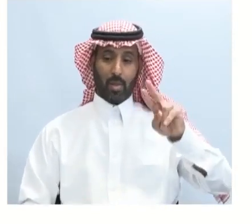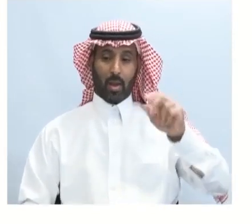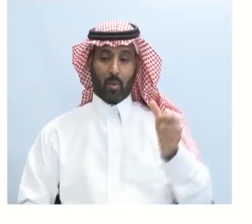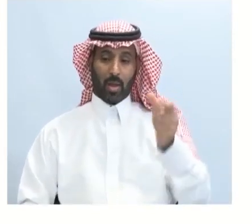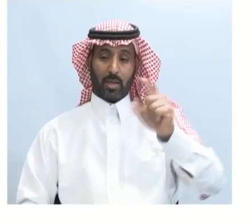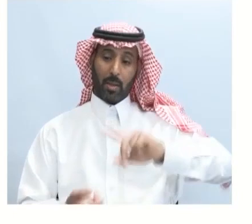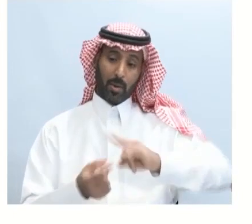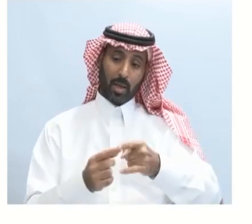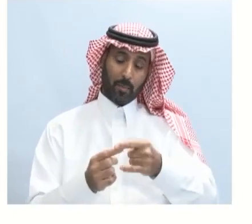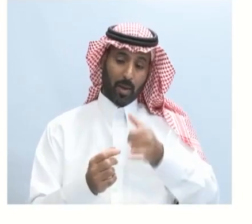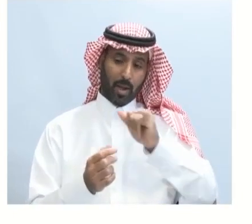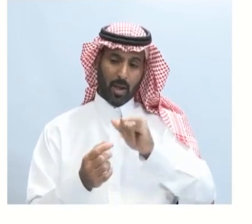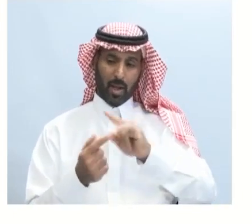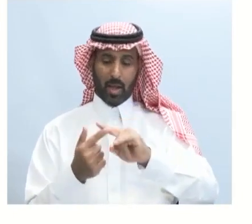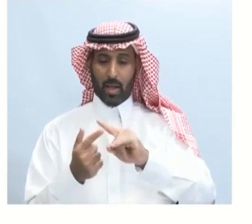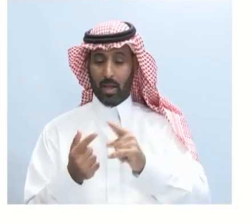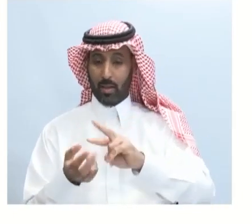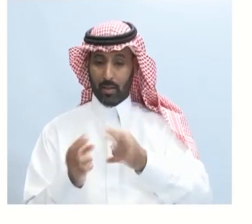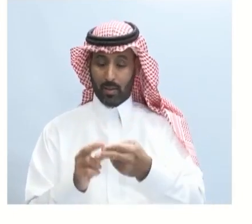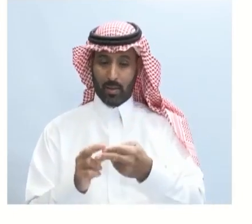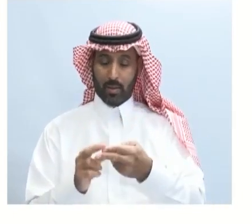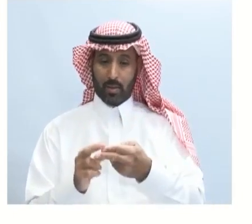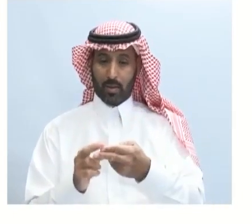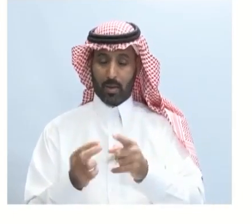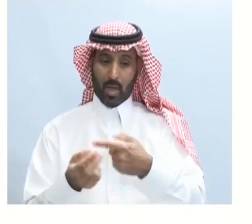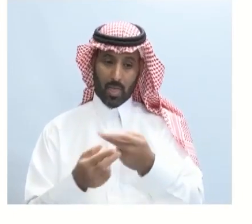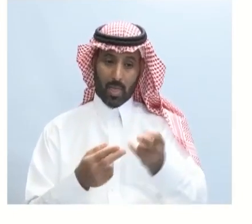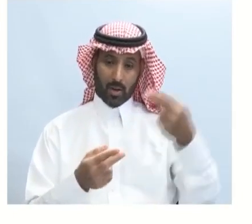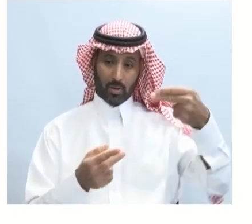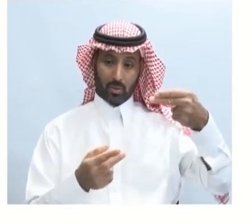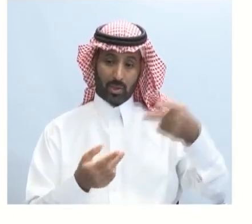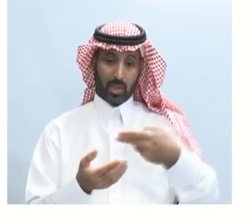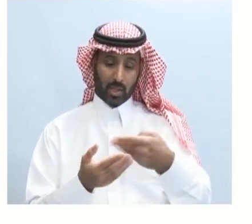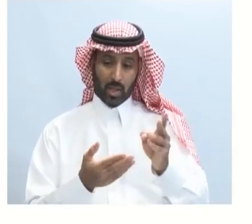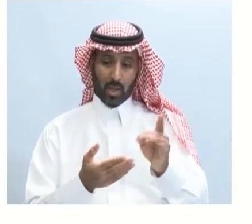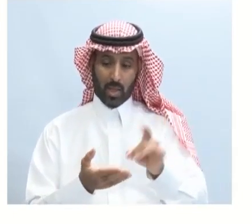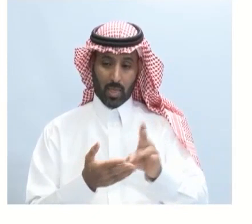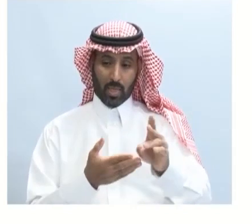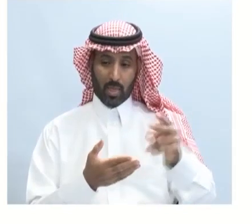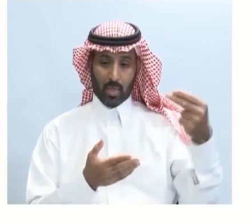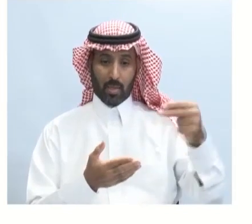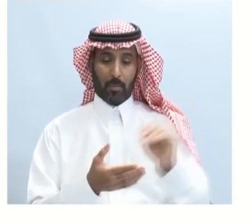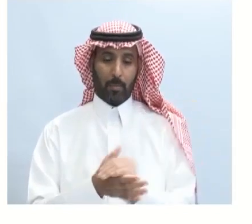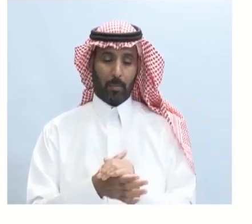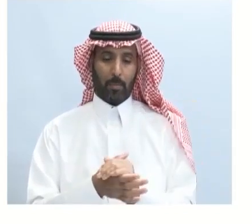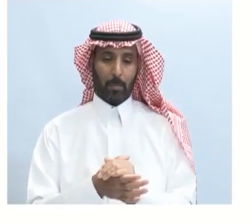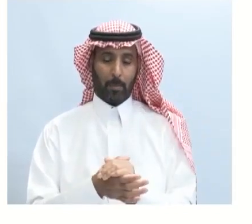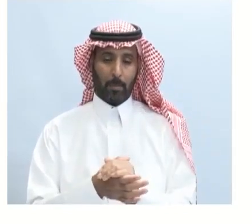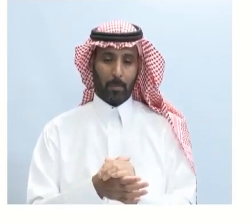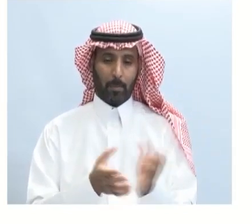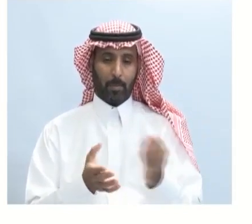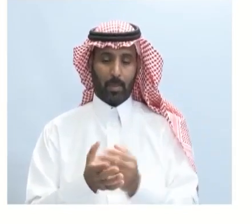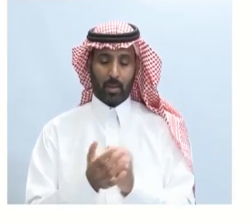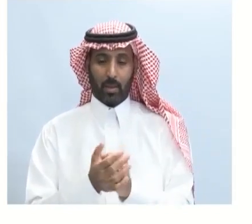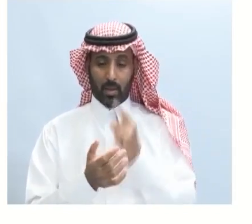اخر عن طريق ايضا الاكسده ولكن هنا ساحذف هيدروجين ساحذف هيدروجين